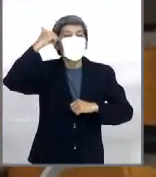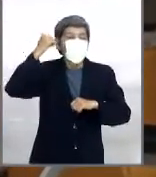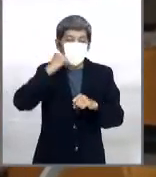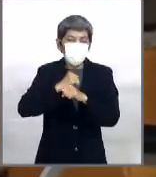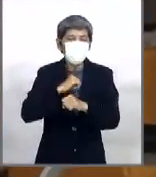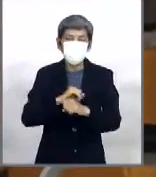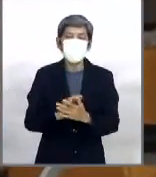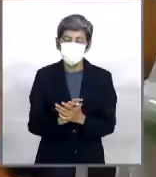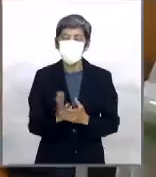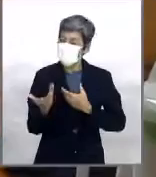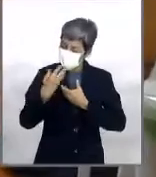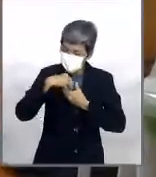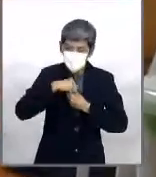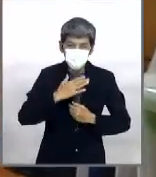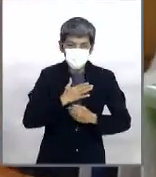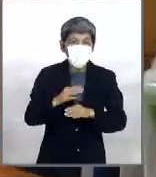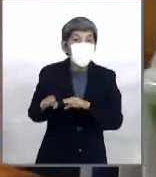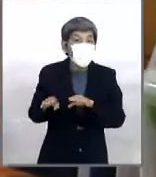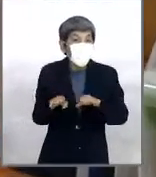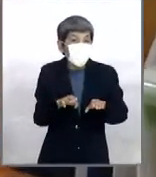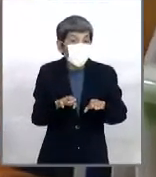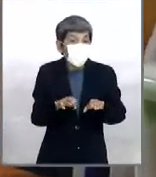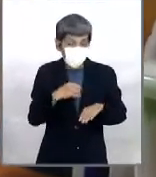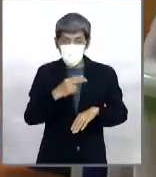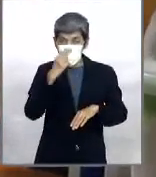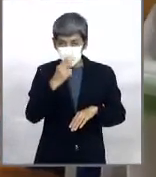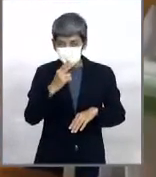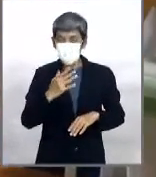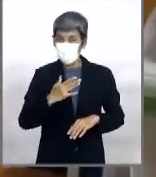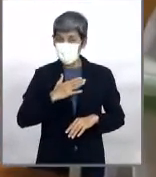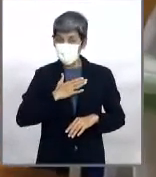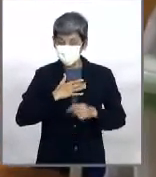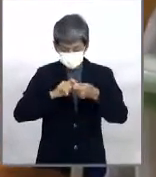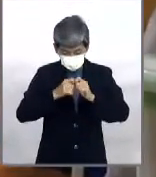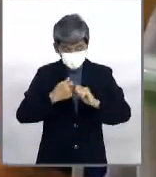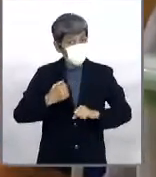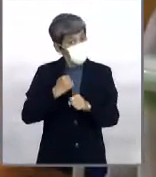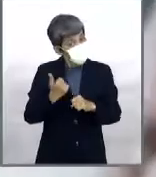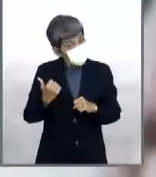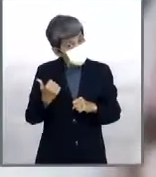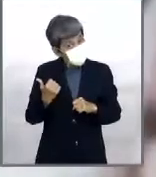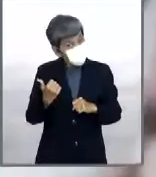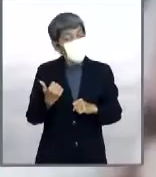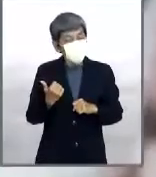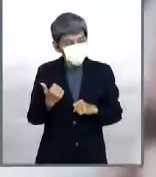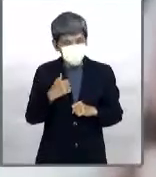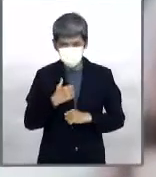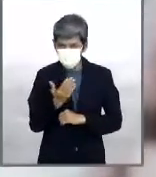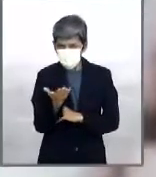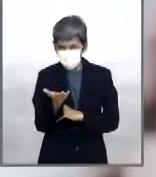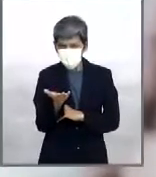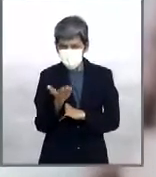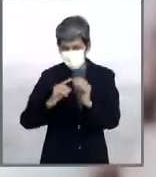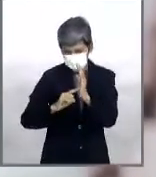เป็นส่วนหนึ่งของเราแล้วอะครับผม พร้อมแล้วค่ะเดี๋ยวจะมาดูกันว่ามายจะทำได้ไหมพี่ข